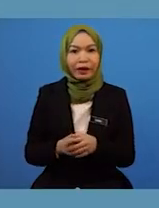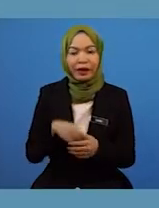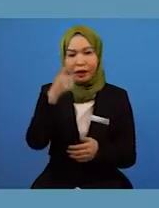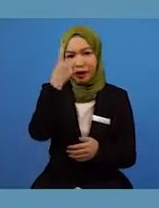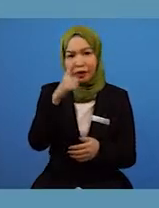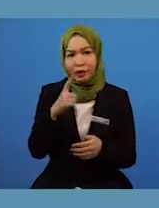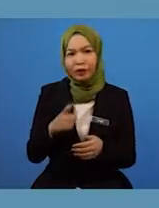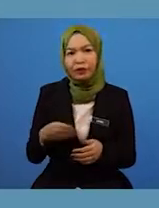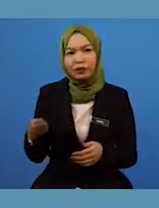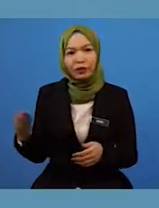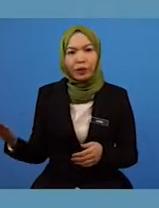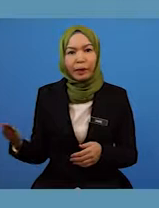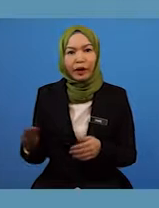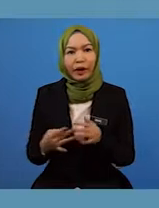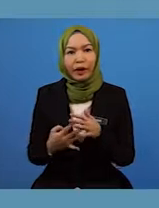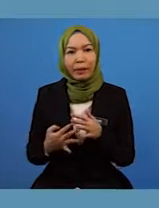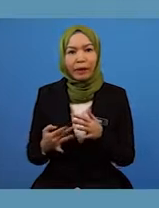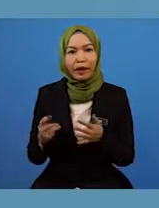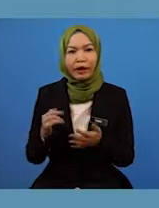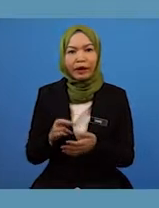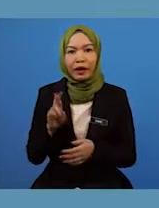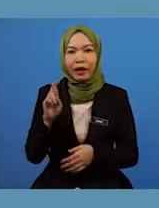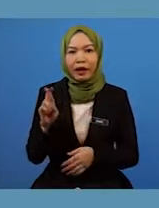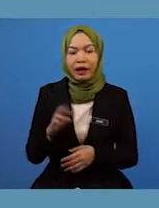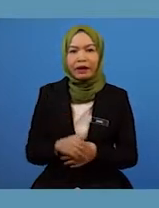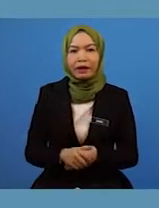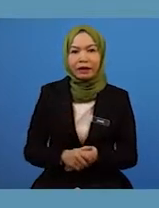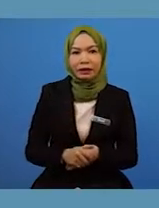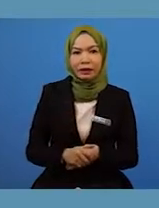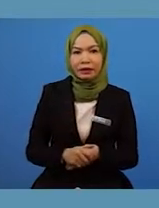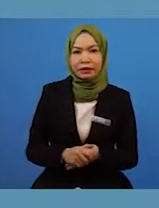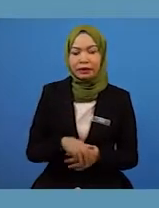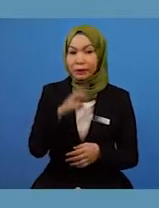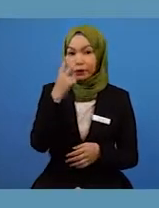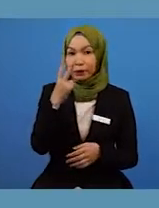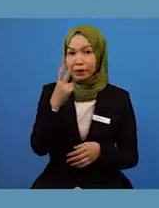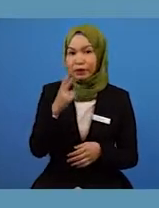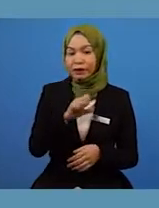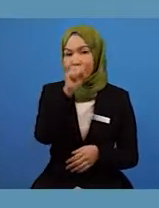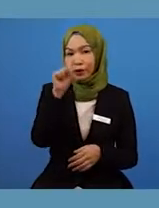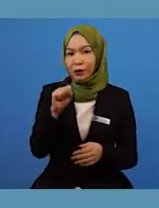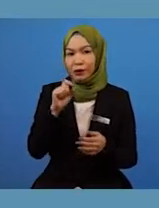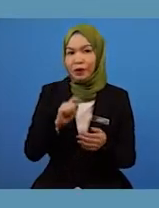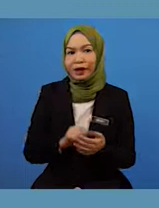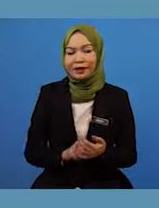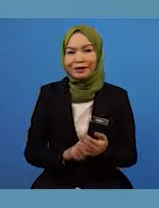bahan api R. Diberi jisim molar R bersamaan dengan